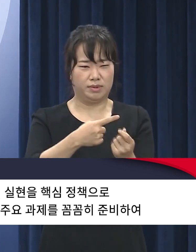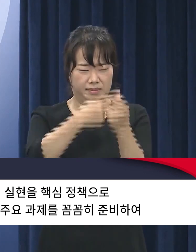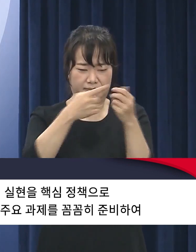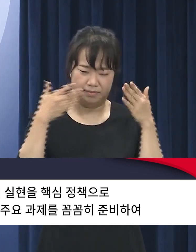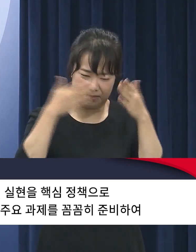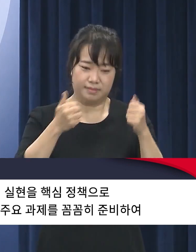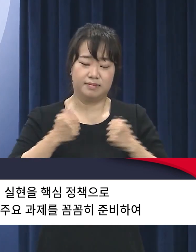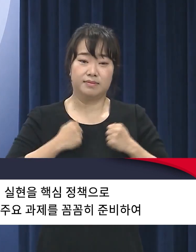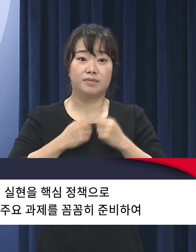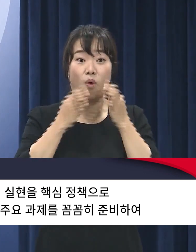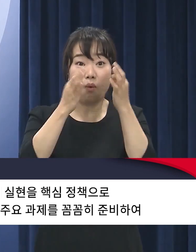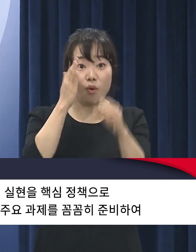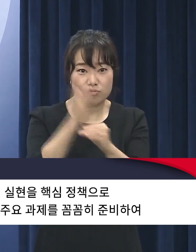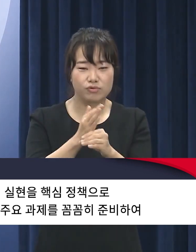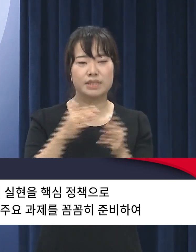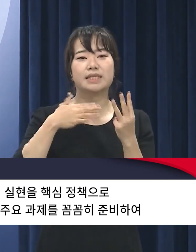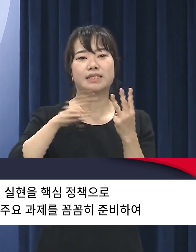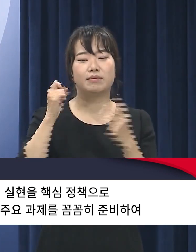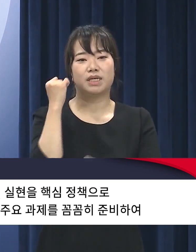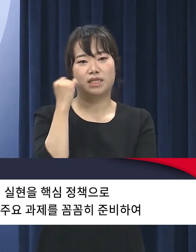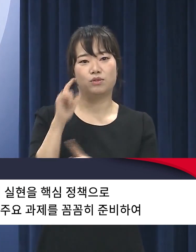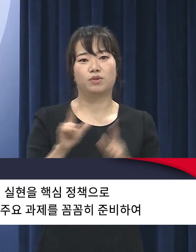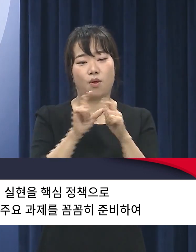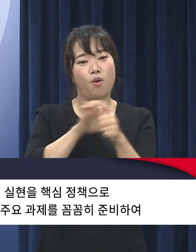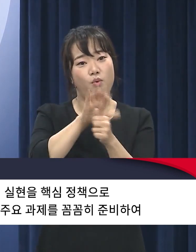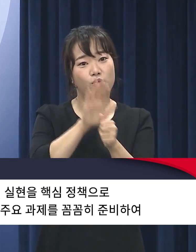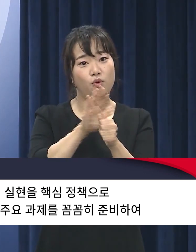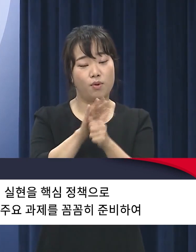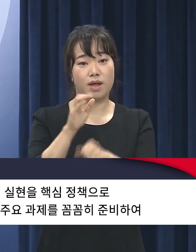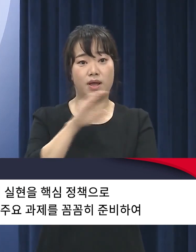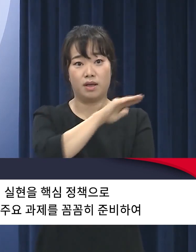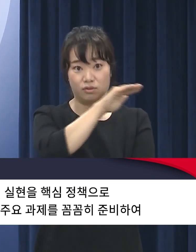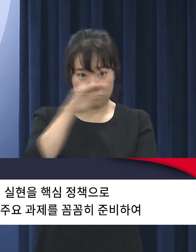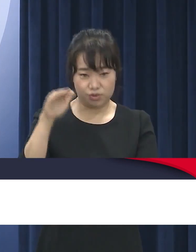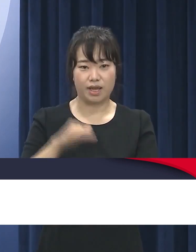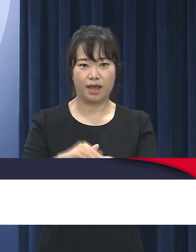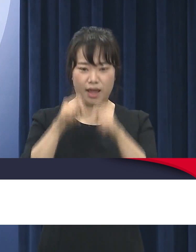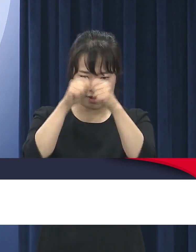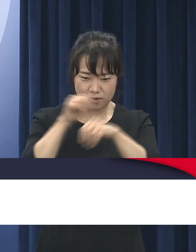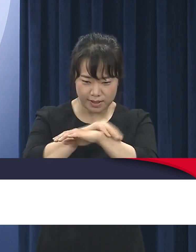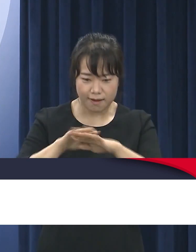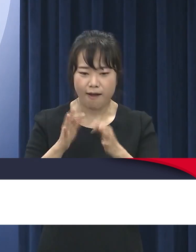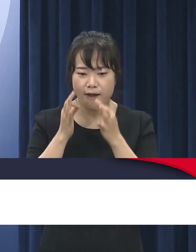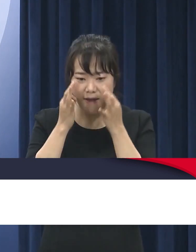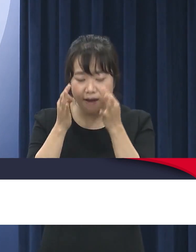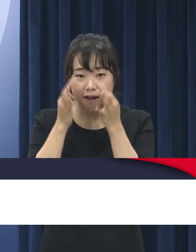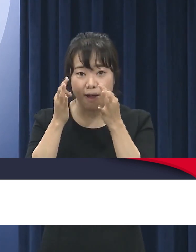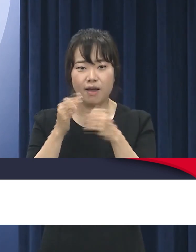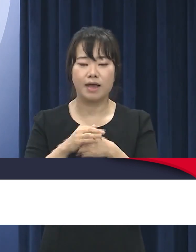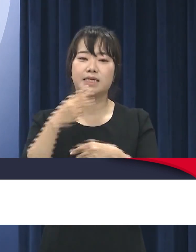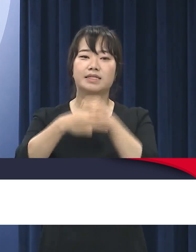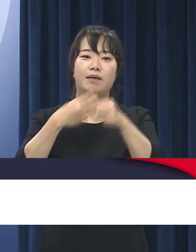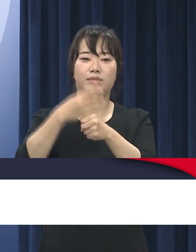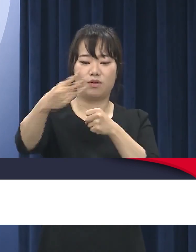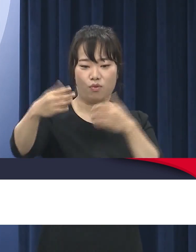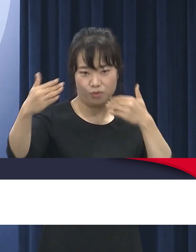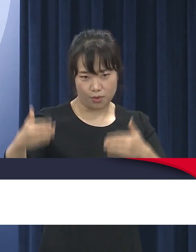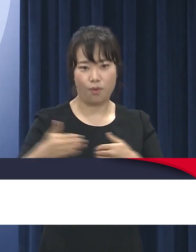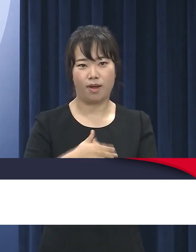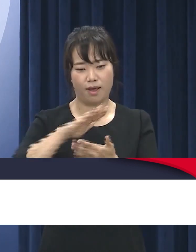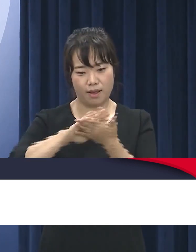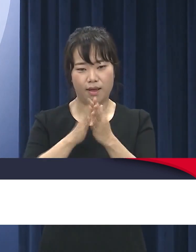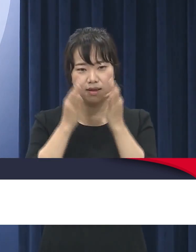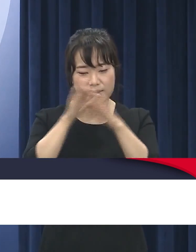있는 만큼 제3차 기초생활보장 종합계획의 주요 과제를 꼼꼼히 준비하여 앞으로의 3년 동안